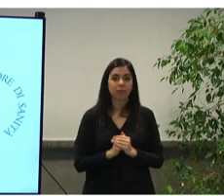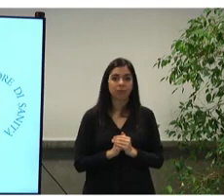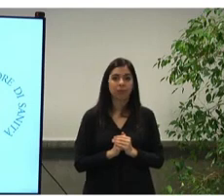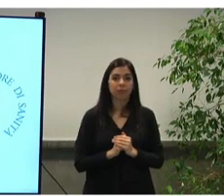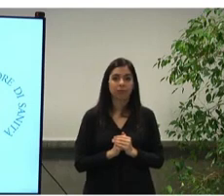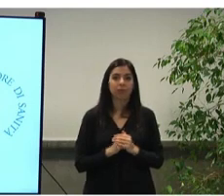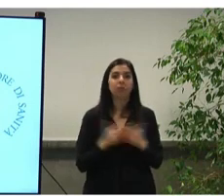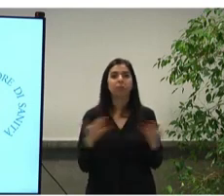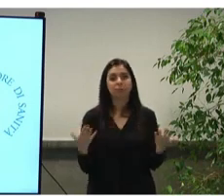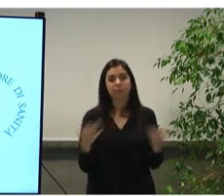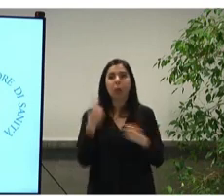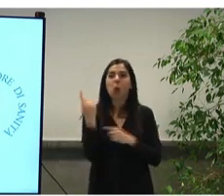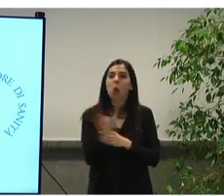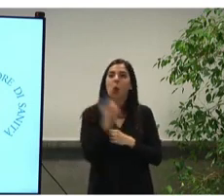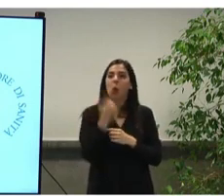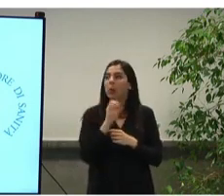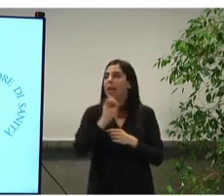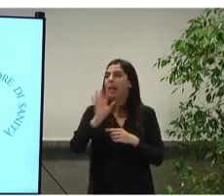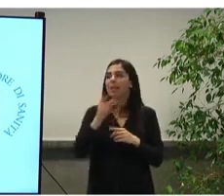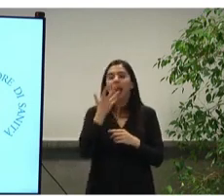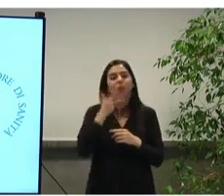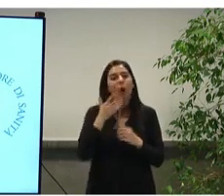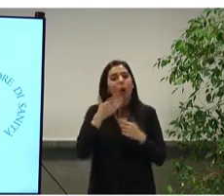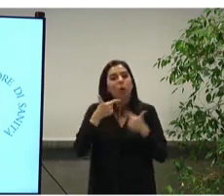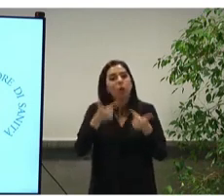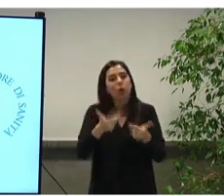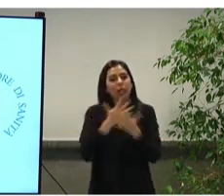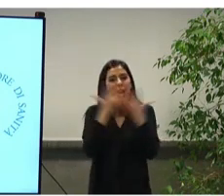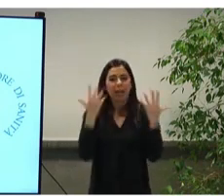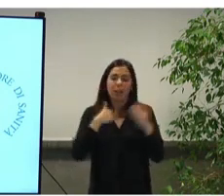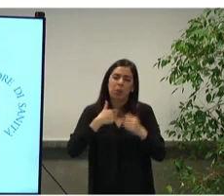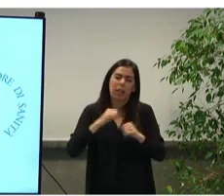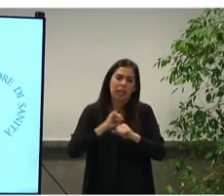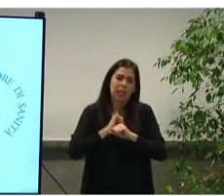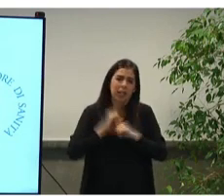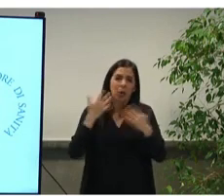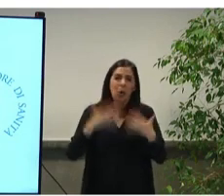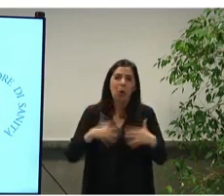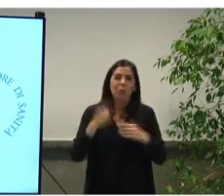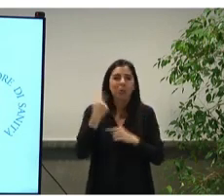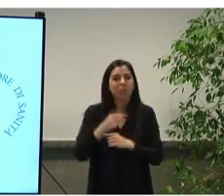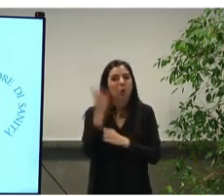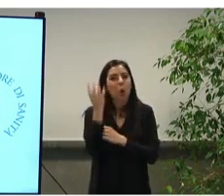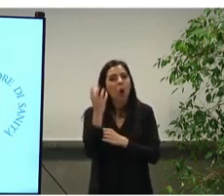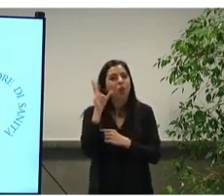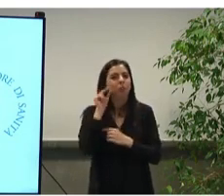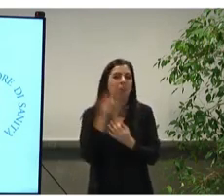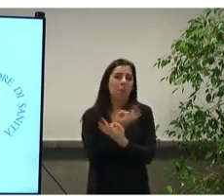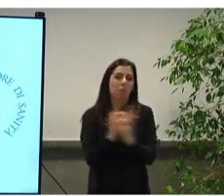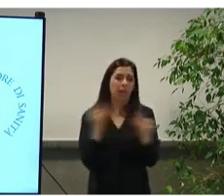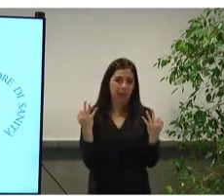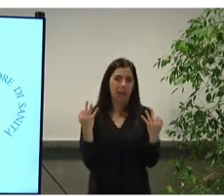Allora, vabbè, un'unica slide giusto per chiarire, ma io credo che ormai siano concetti abbastanza